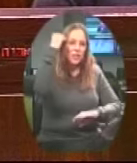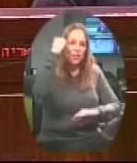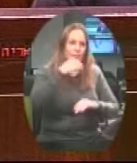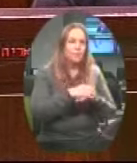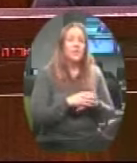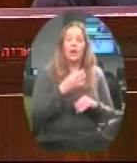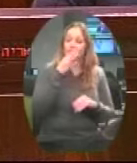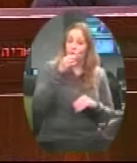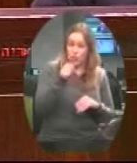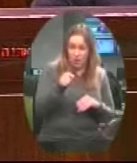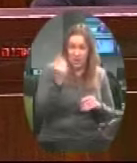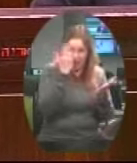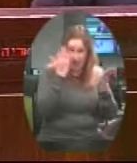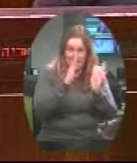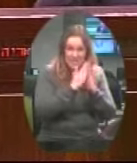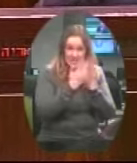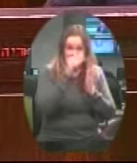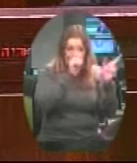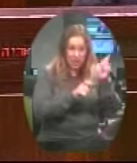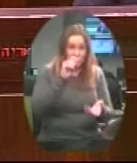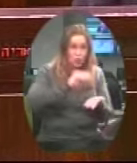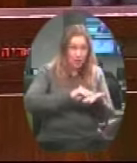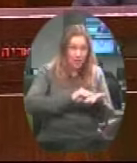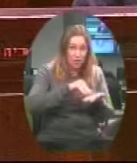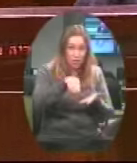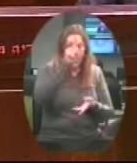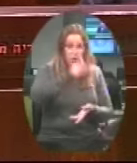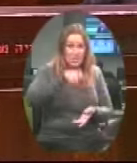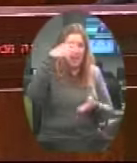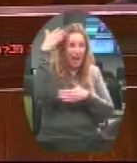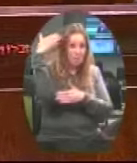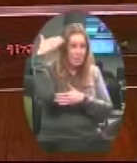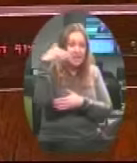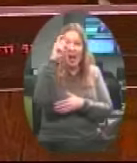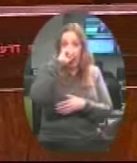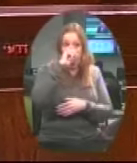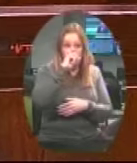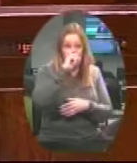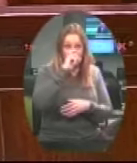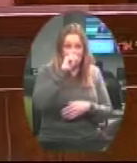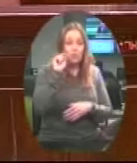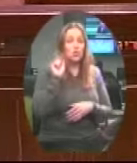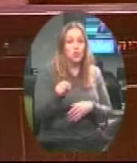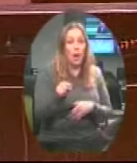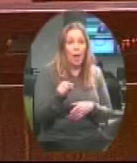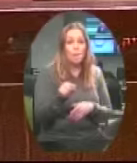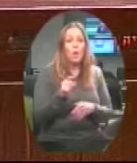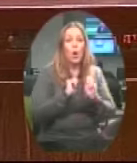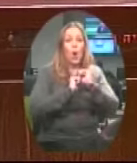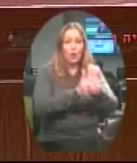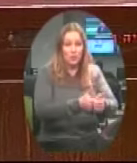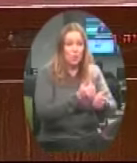ספר האזרחות ששם כתוב שאזרחי המדינה הערבים שהם אלה שרוטפים